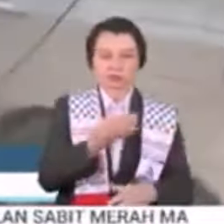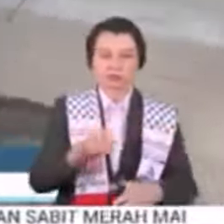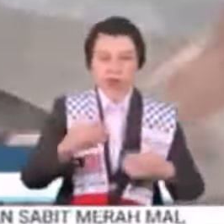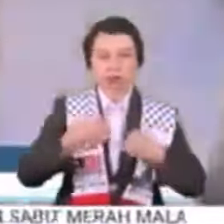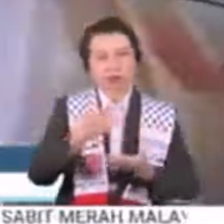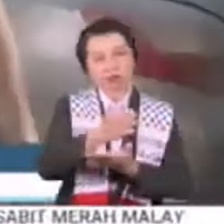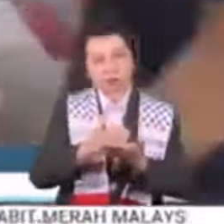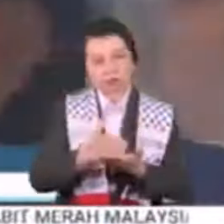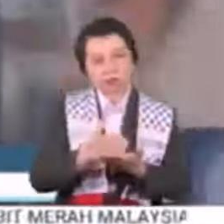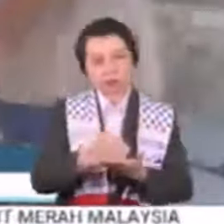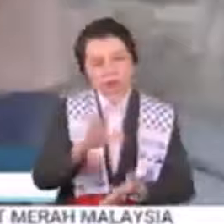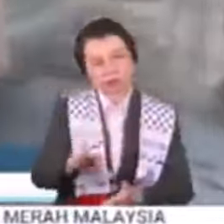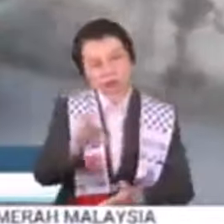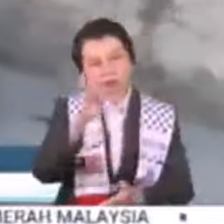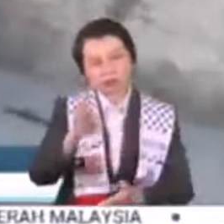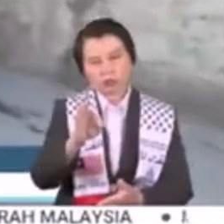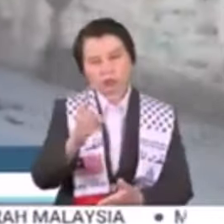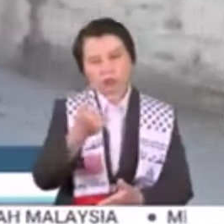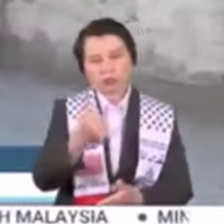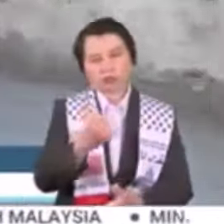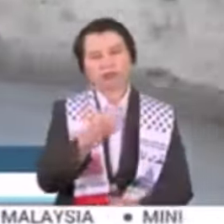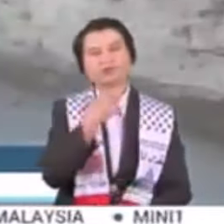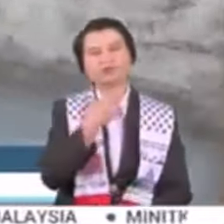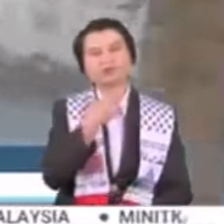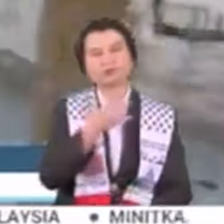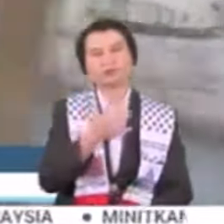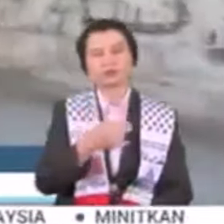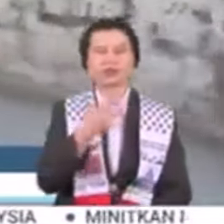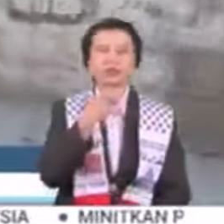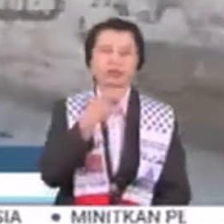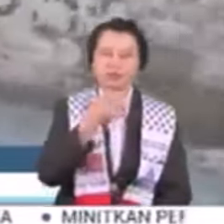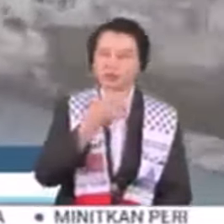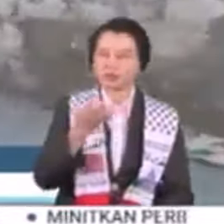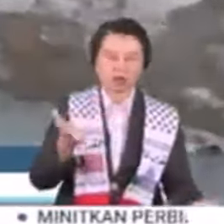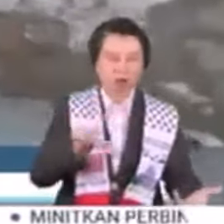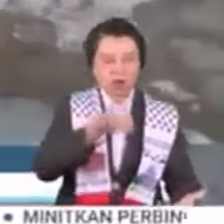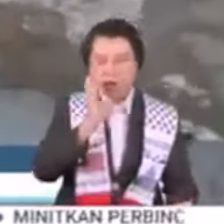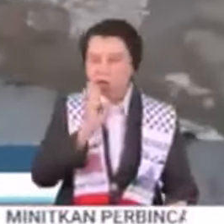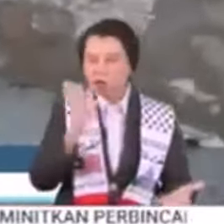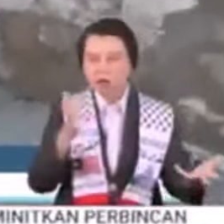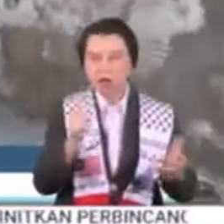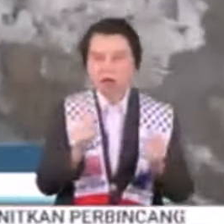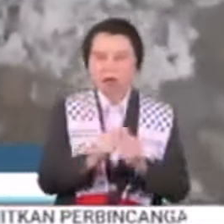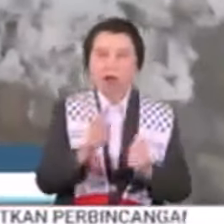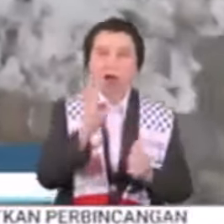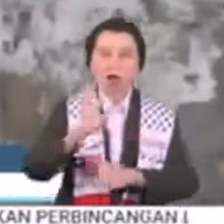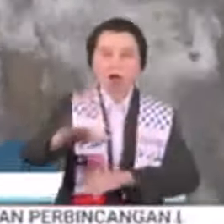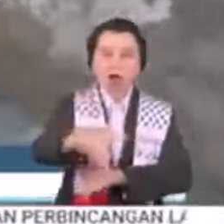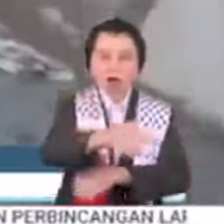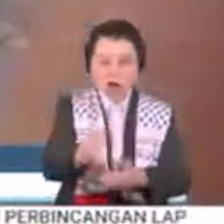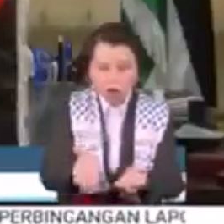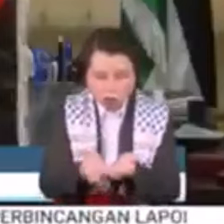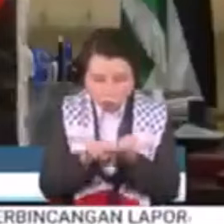ada sesetengahnya memilih membasah tekak yang terlalu dahaga dengan seteguk air laut.